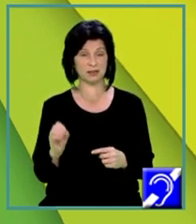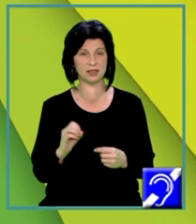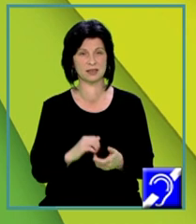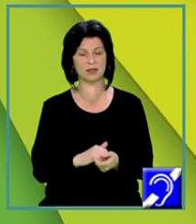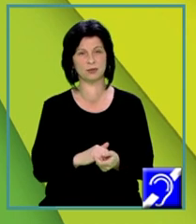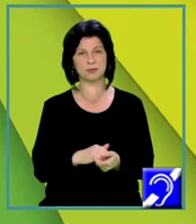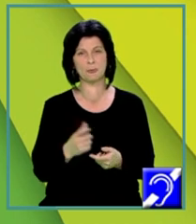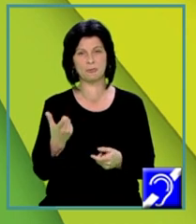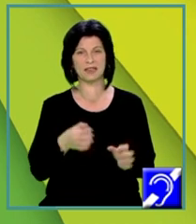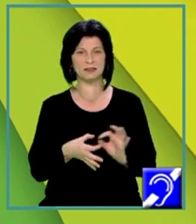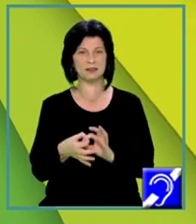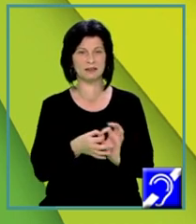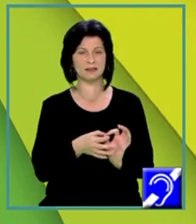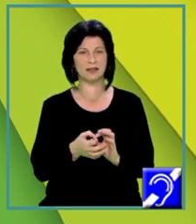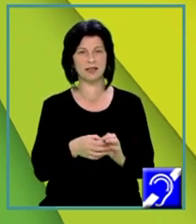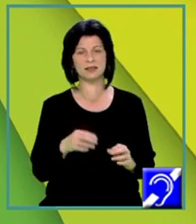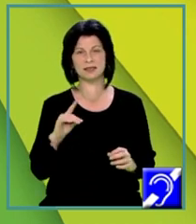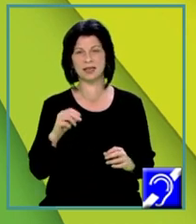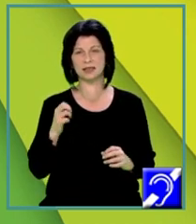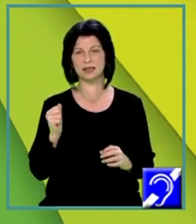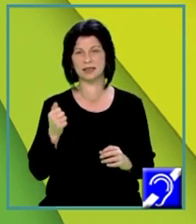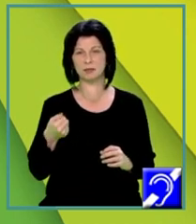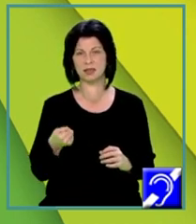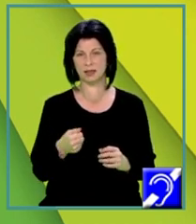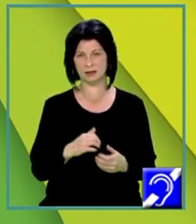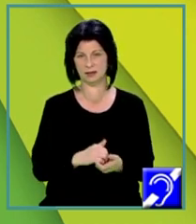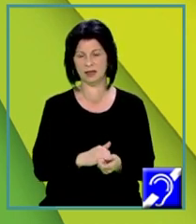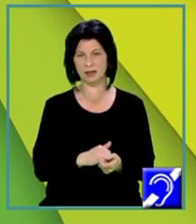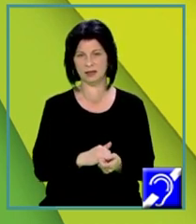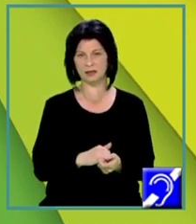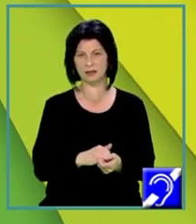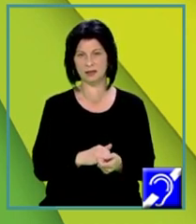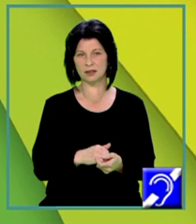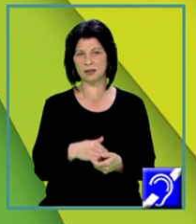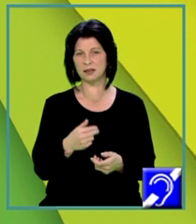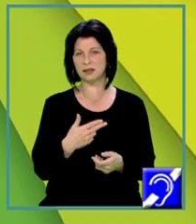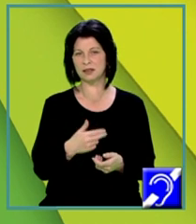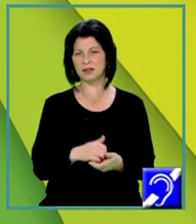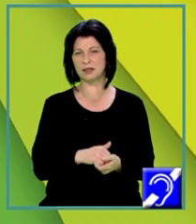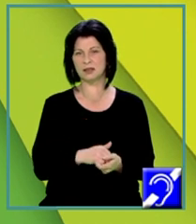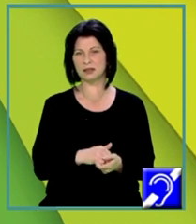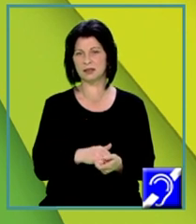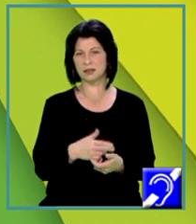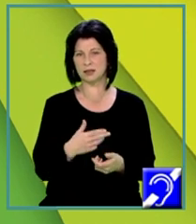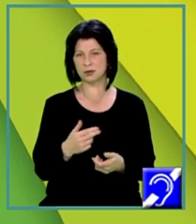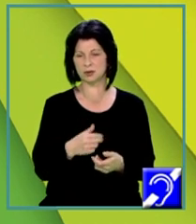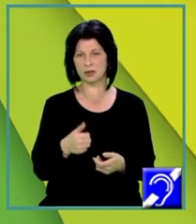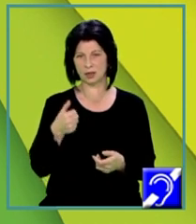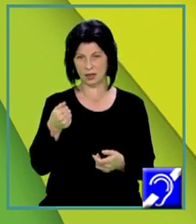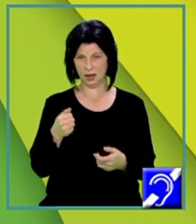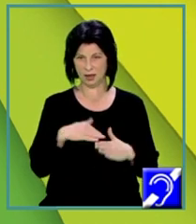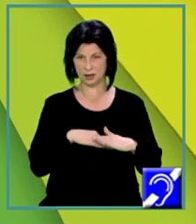pătrate kaizer însă obține că d este asupra b totul pătrat a și b fiind raționale a supra b este cu atât mai mult rațional